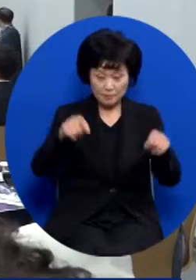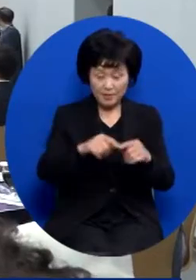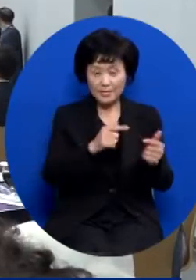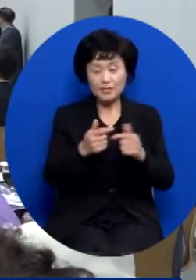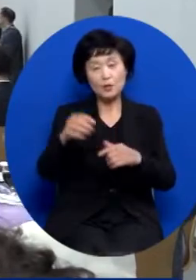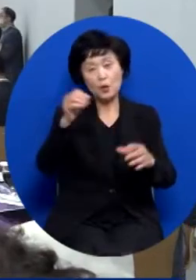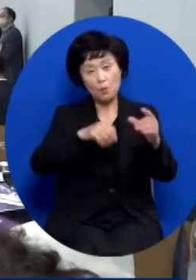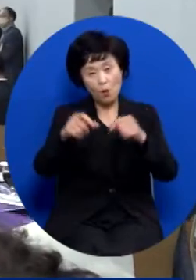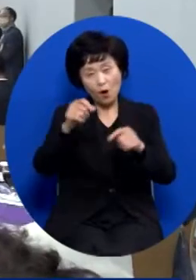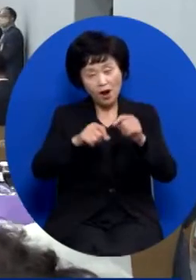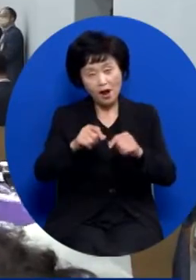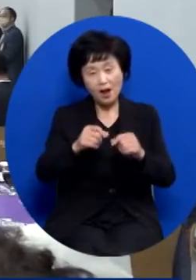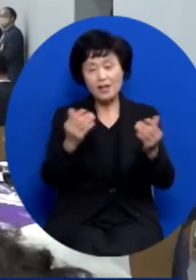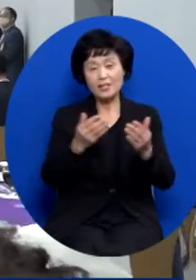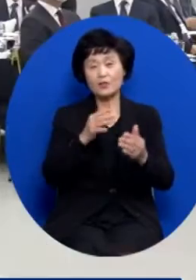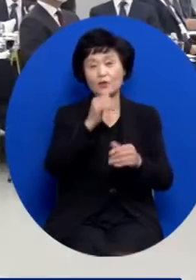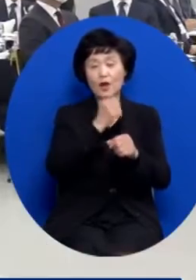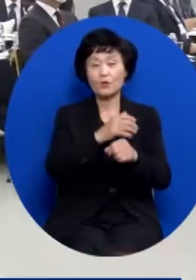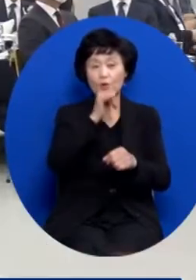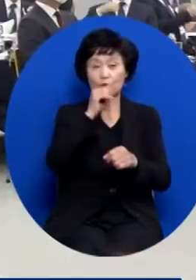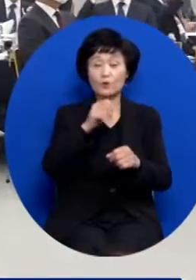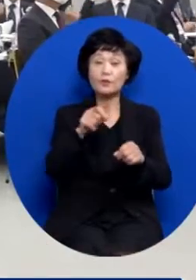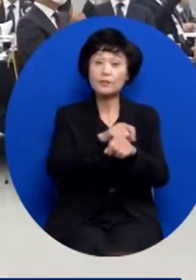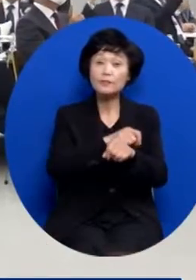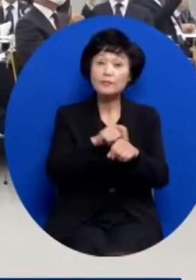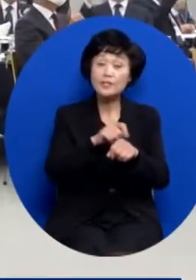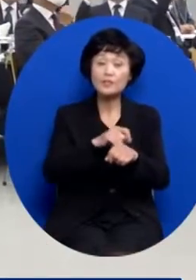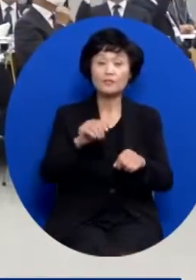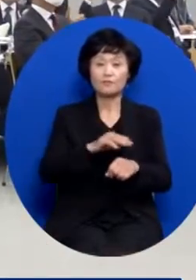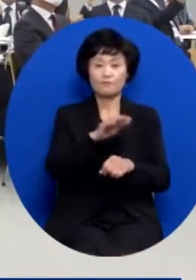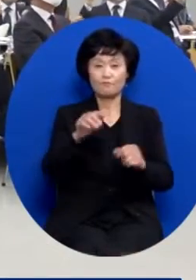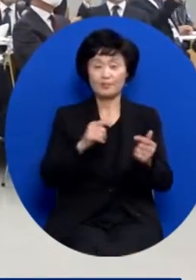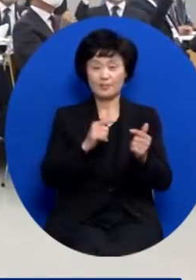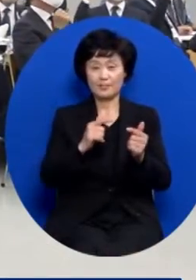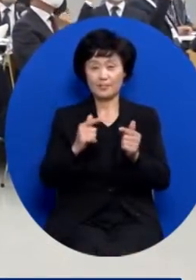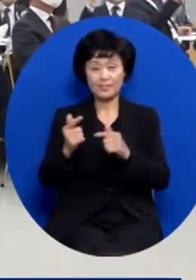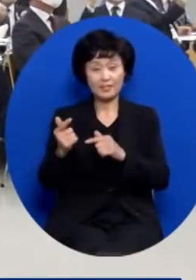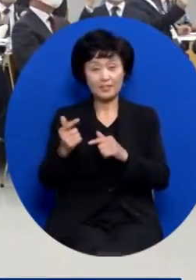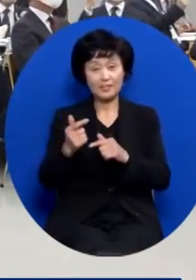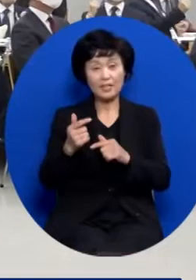했고요. 그 다음에 특별히 우리가